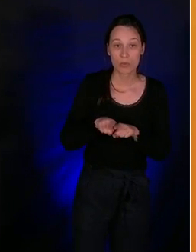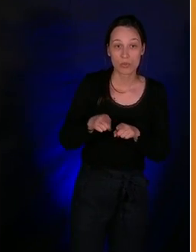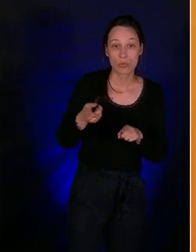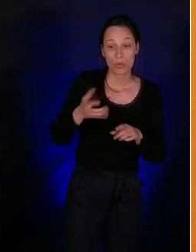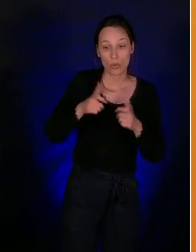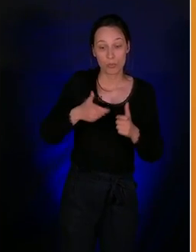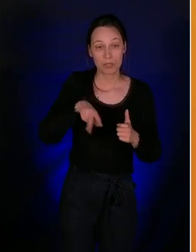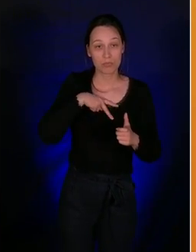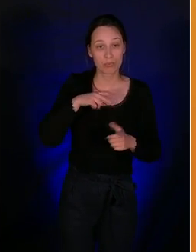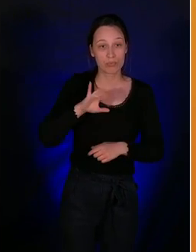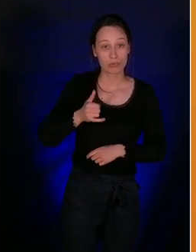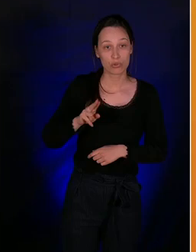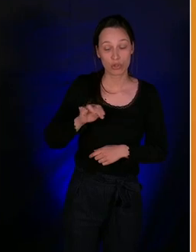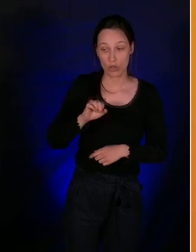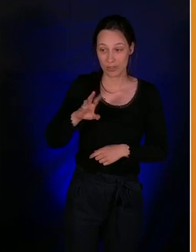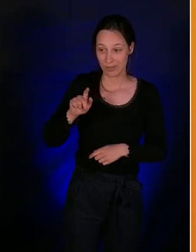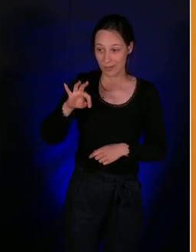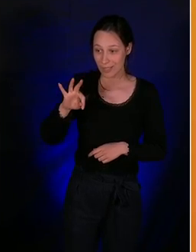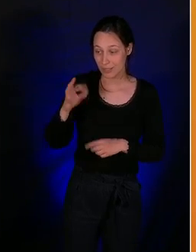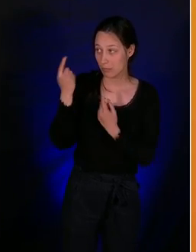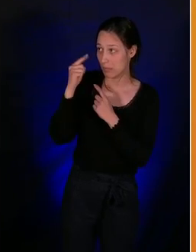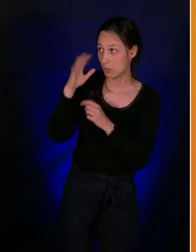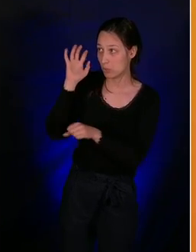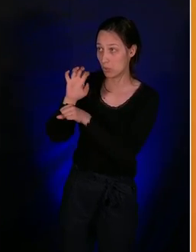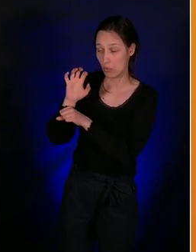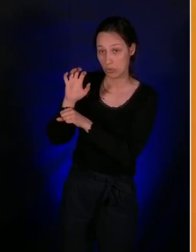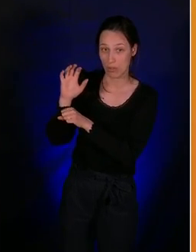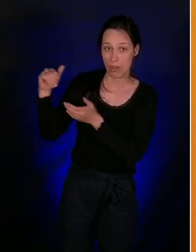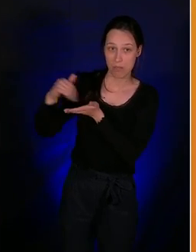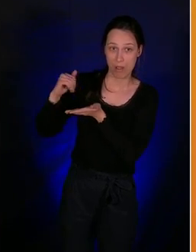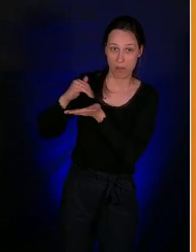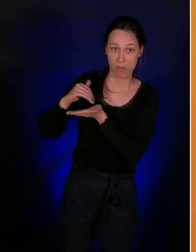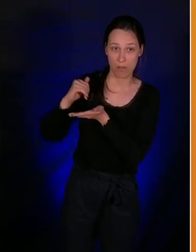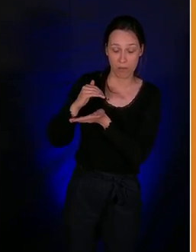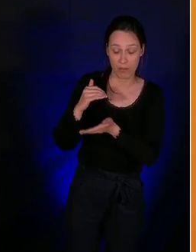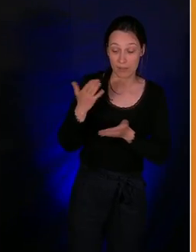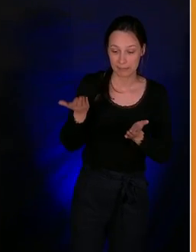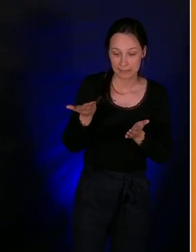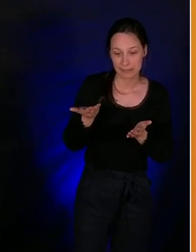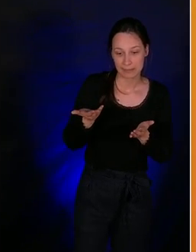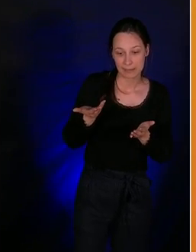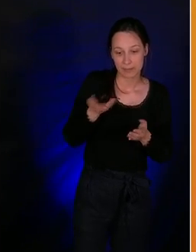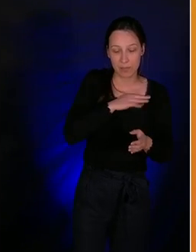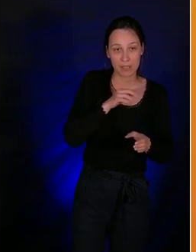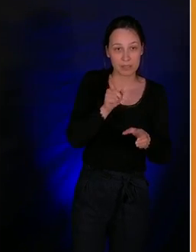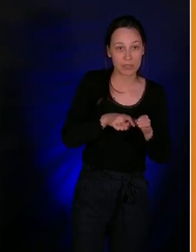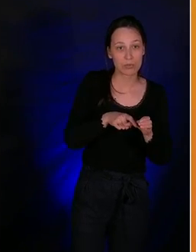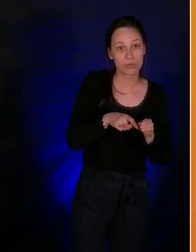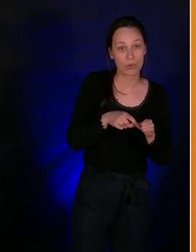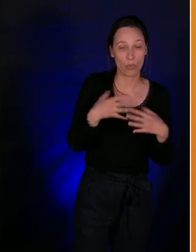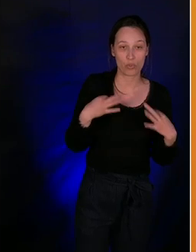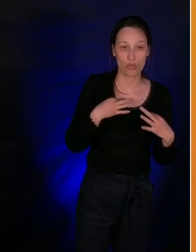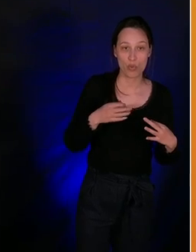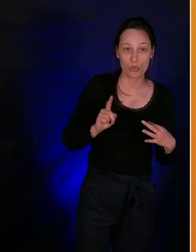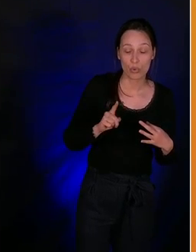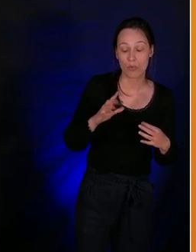contre un plan de licenciement pendant les 7 derniers mois, jusqu'en décembre dernier, où une signature, un syndicat qui n'est pas nôtre, par FO en l'occurrence, du coup, a